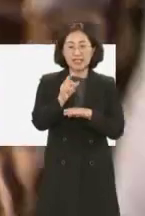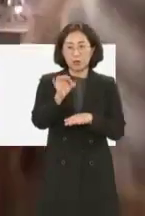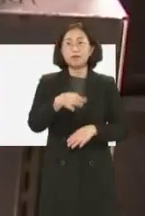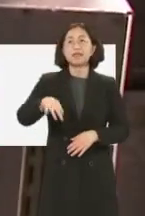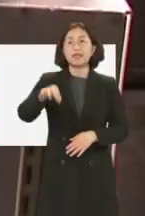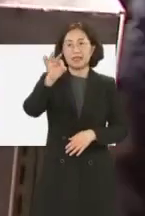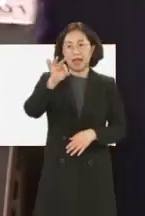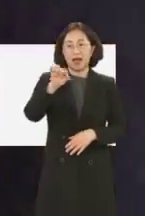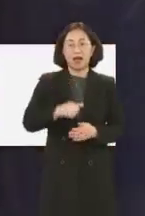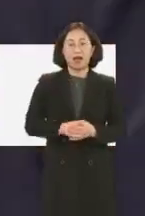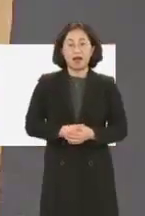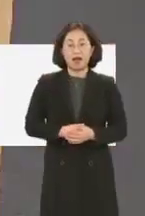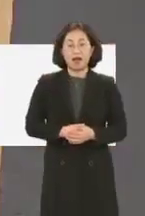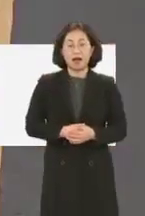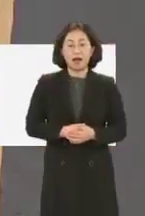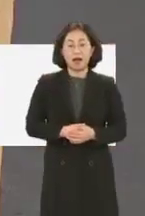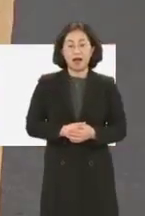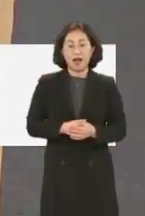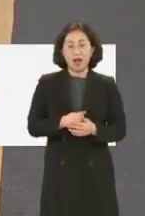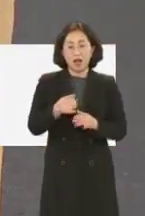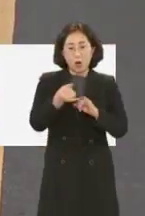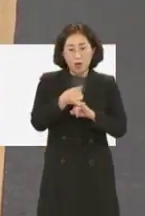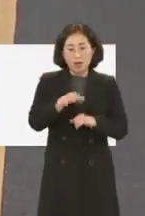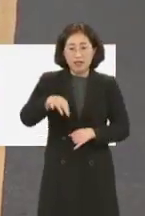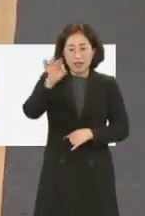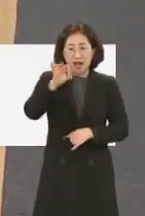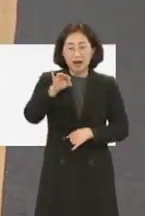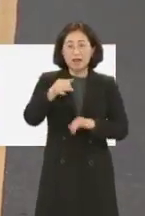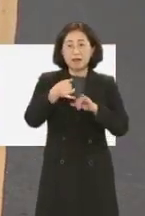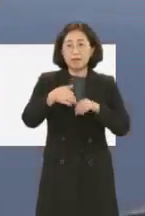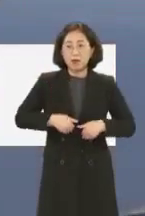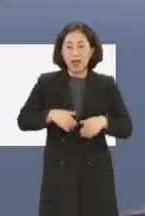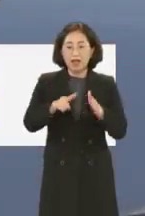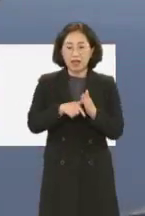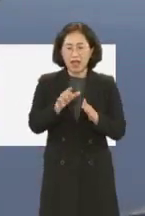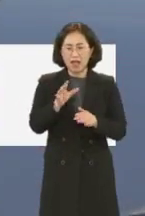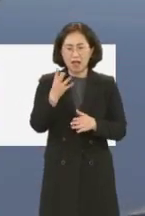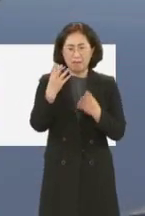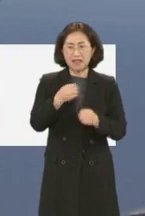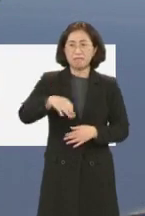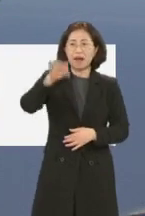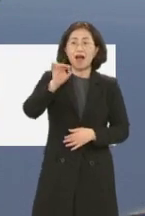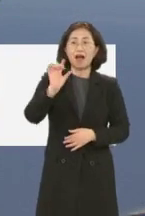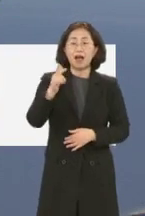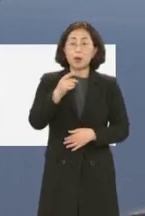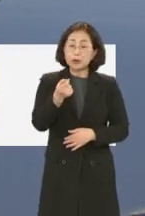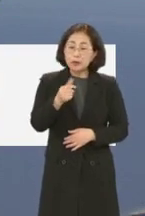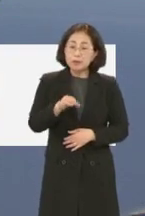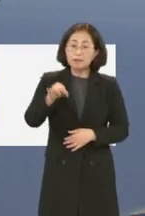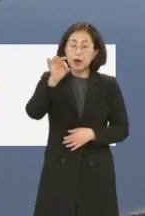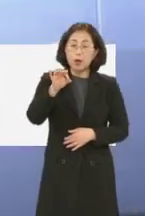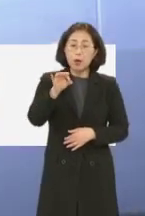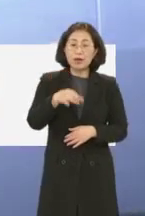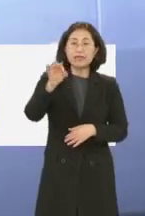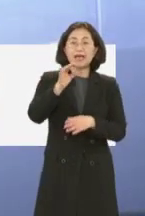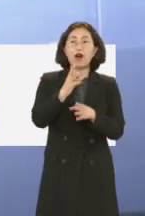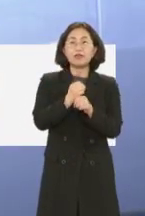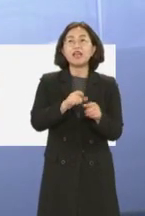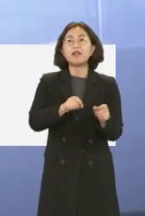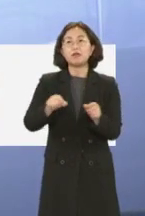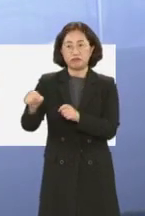인상이 예상되며 시는 다만 불가피한 인상 시에도 인상폭을 최소화하고 인상 시기도 가능한 미루기로